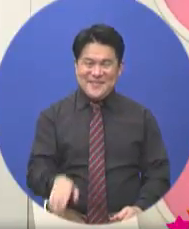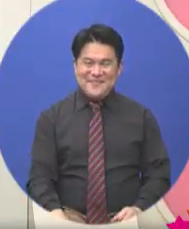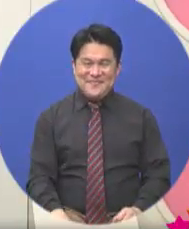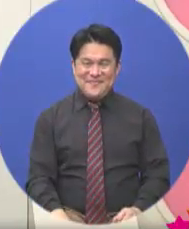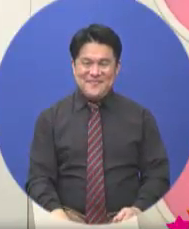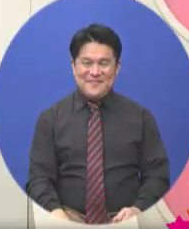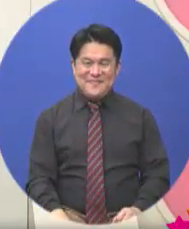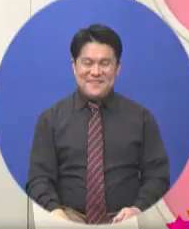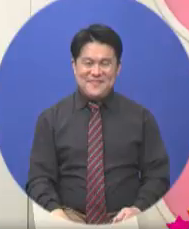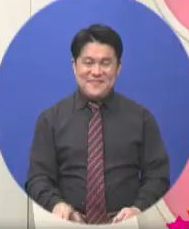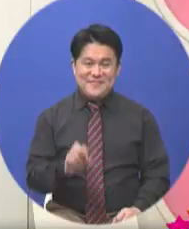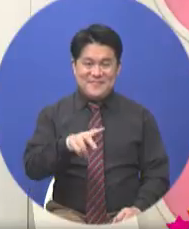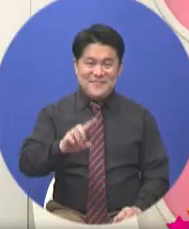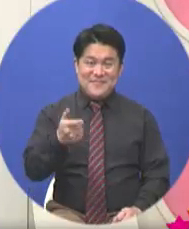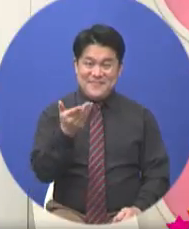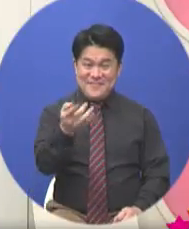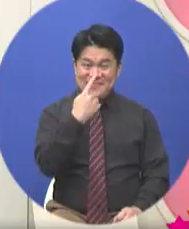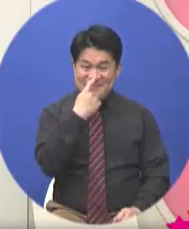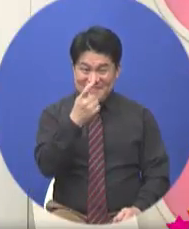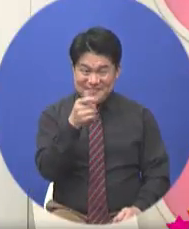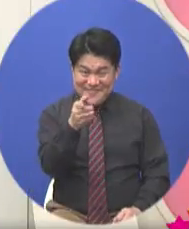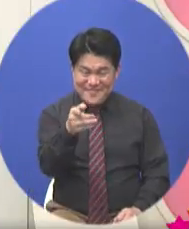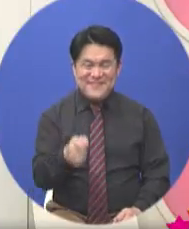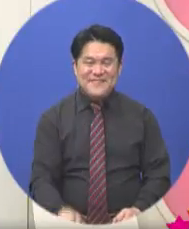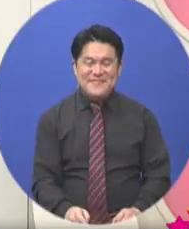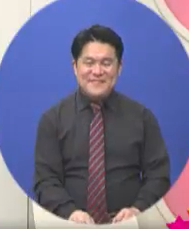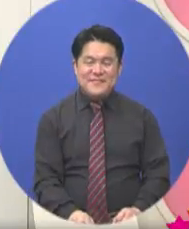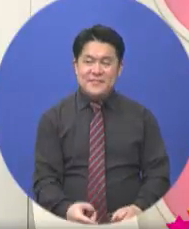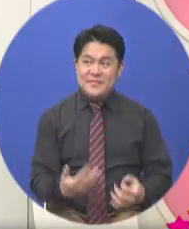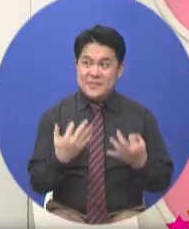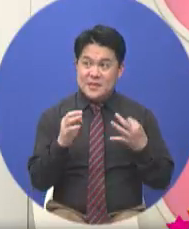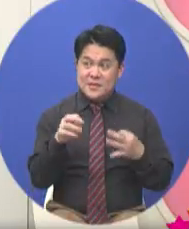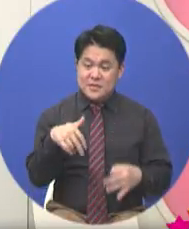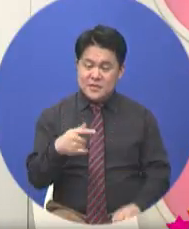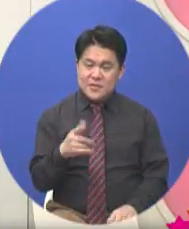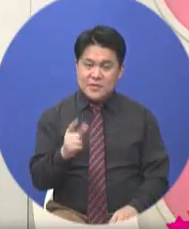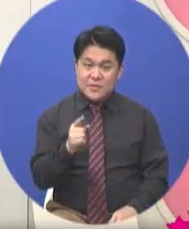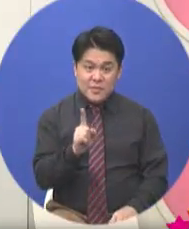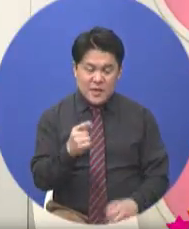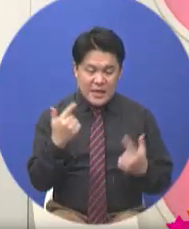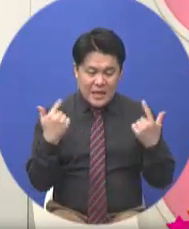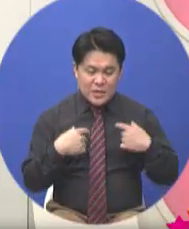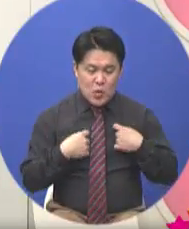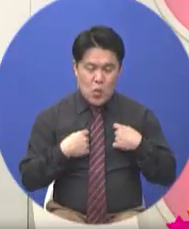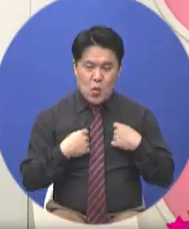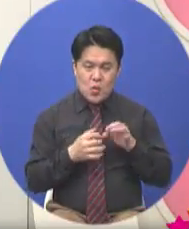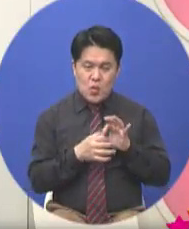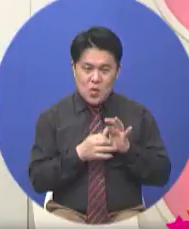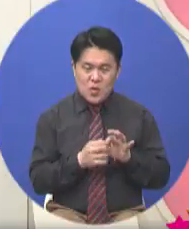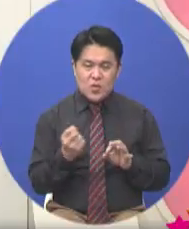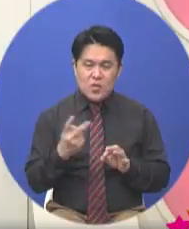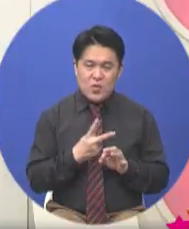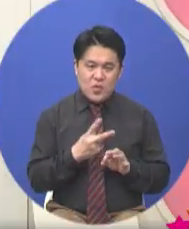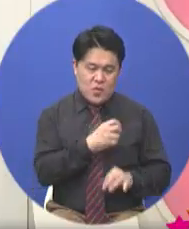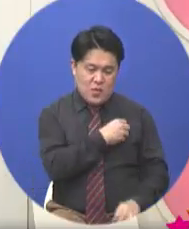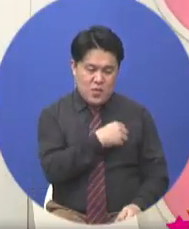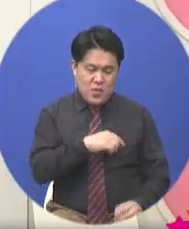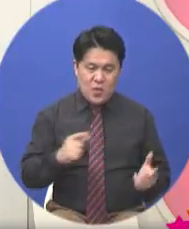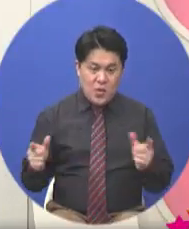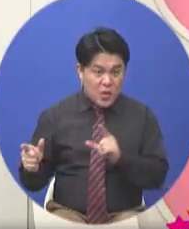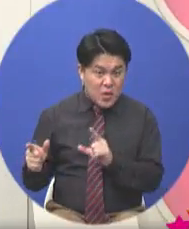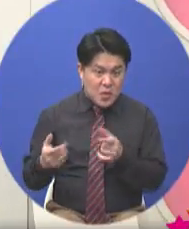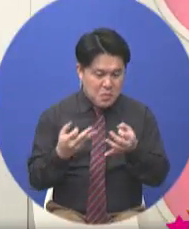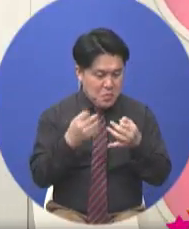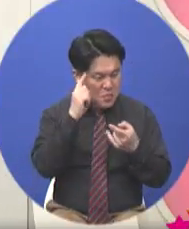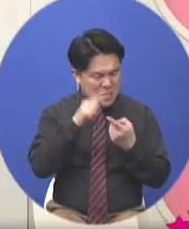예. 항상 감사합니다. 보면. 유다은 씨도 멋있고요. 아, 네, 고맙습니다. 네. 김종찬님은 예. 항상 저희 의상과 네. 뭐 브로치나 이렇게